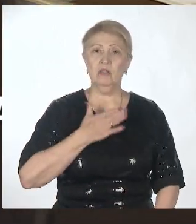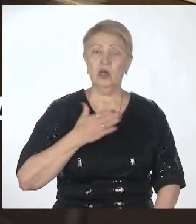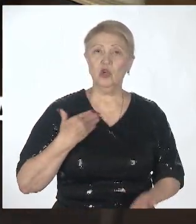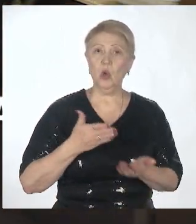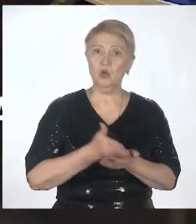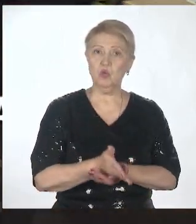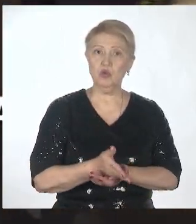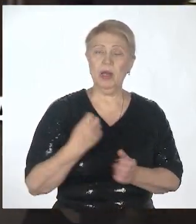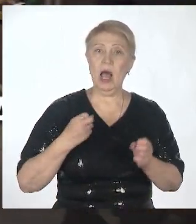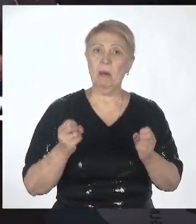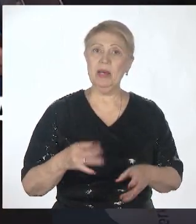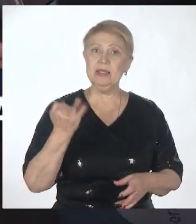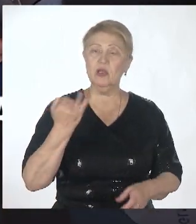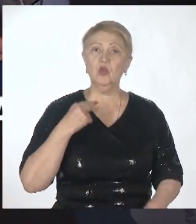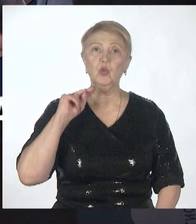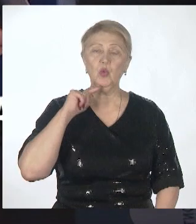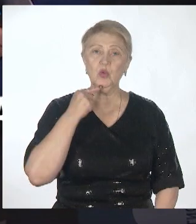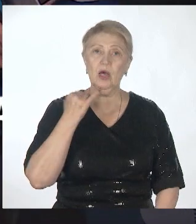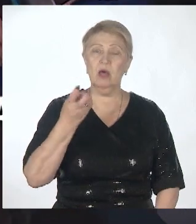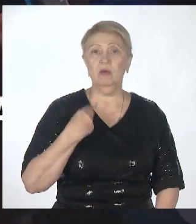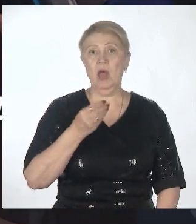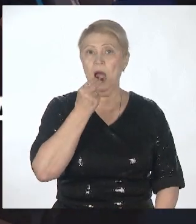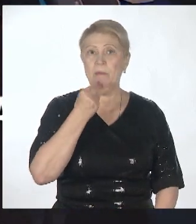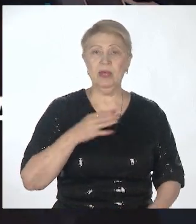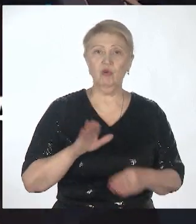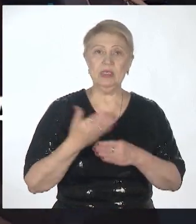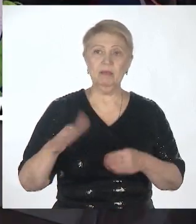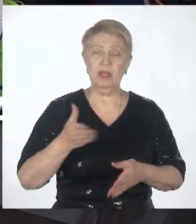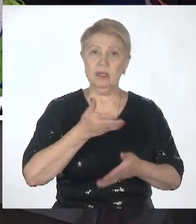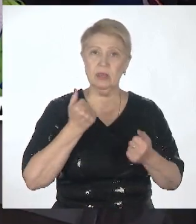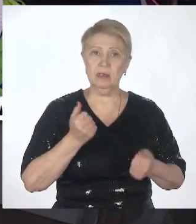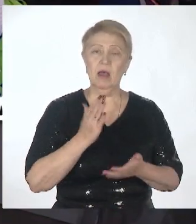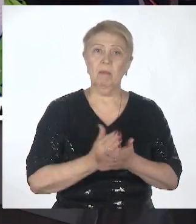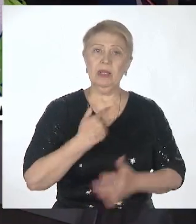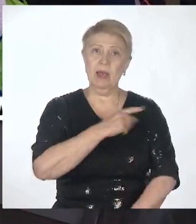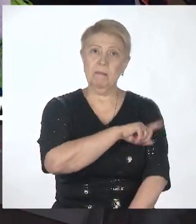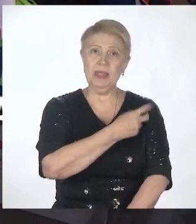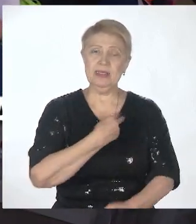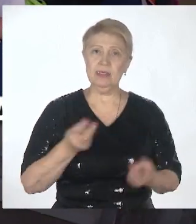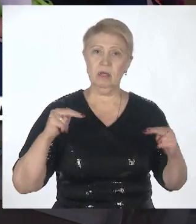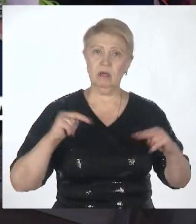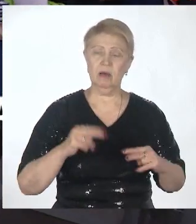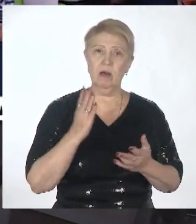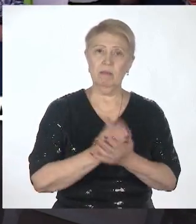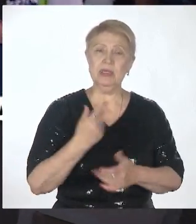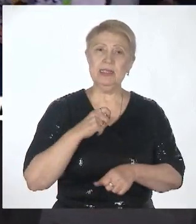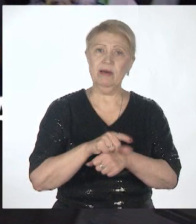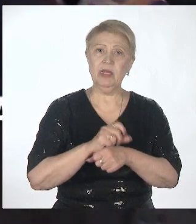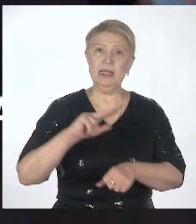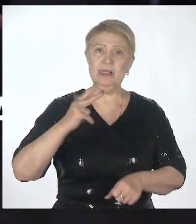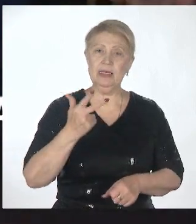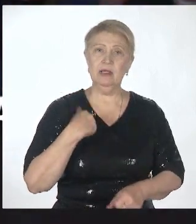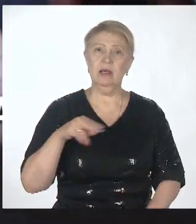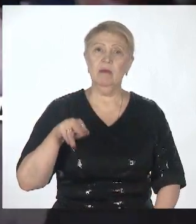но обед никто не отменял. Кроме проверки безопасности проводился и медицинский контроль. Мы сдавали 3 ПЦР-теста, прежде